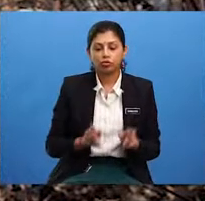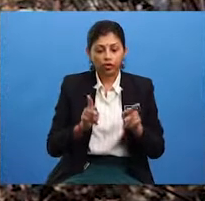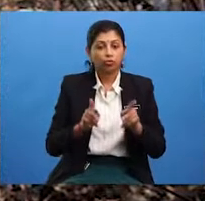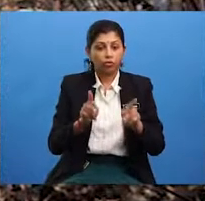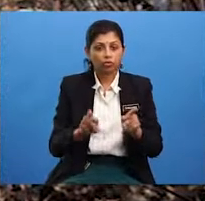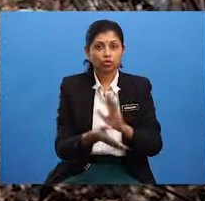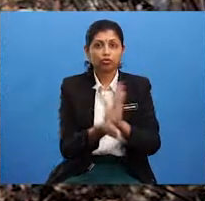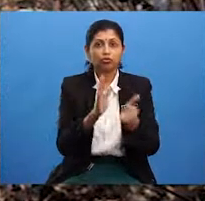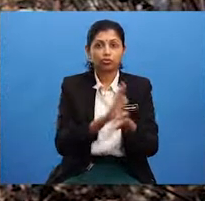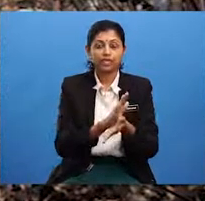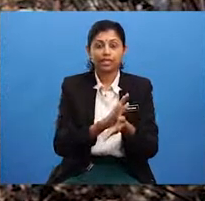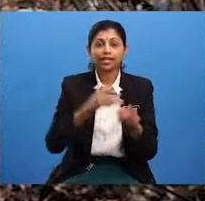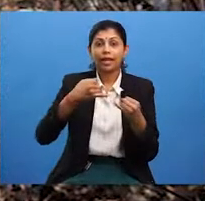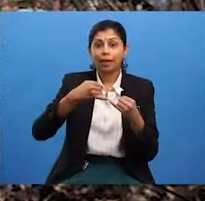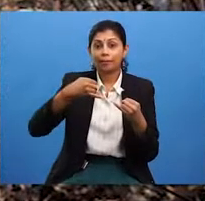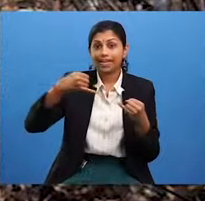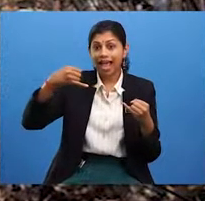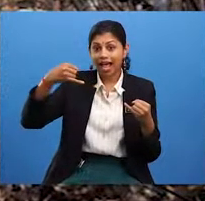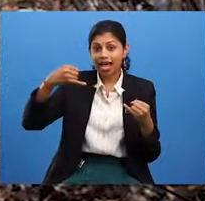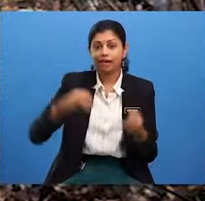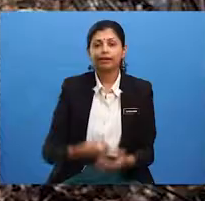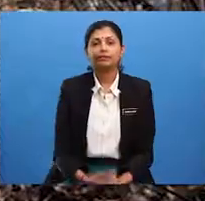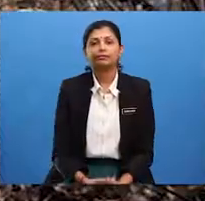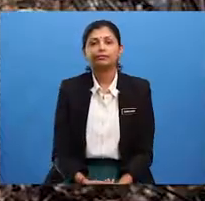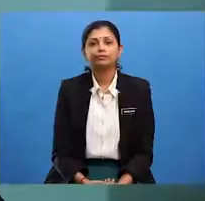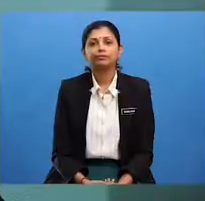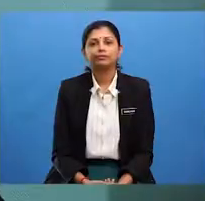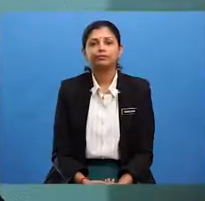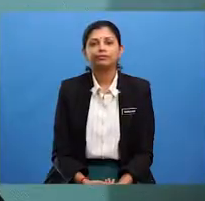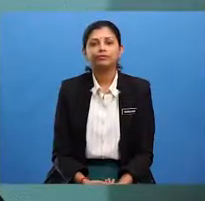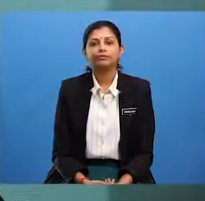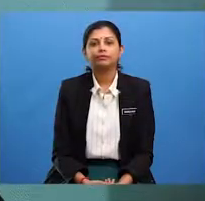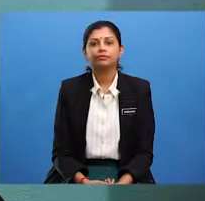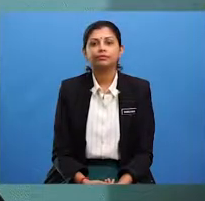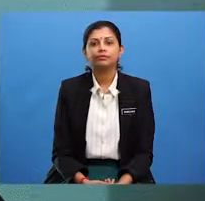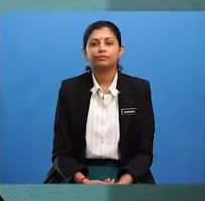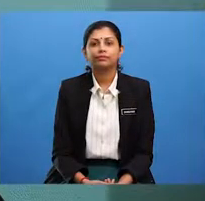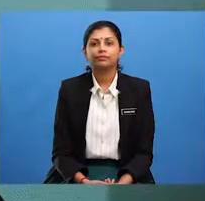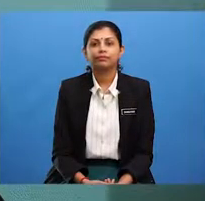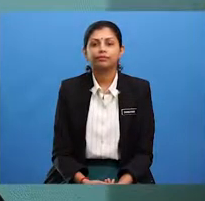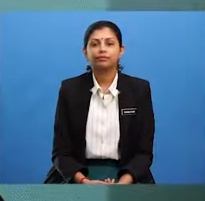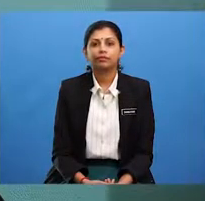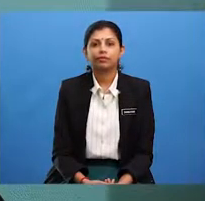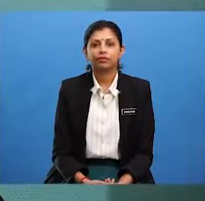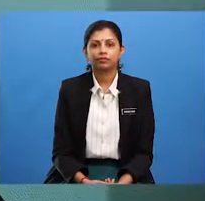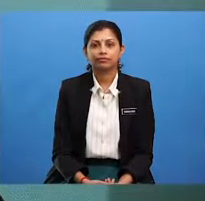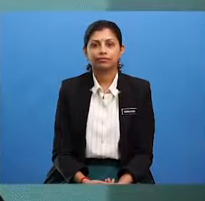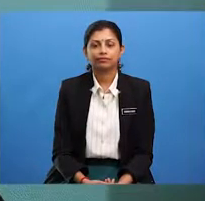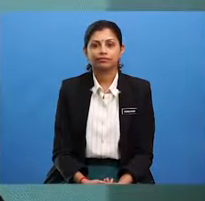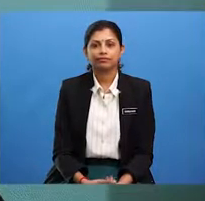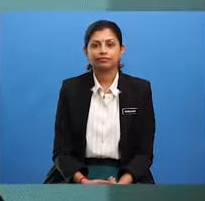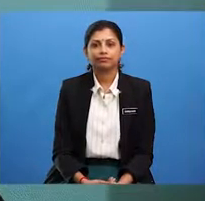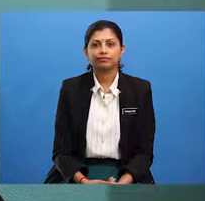diproses untuk dijadikan benang. Dari sumber asas, kita boleh mendapatkan